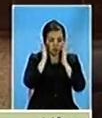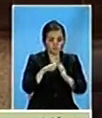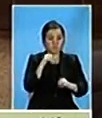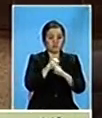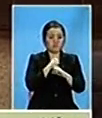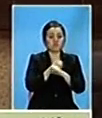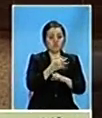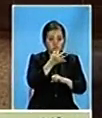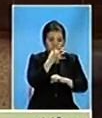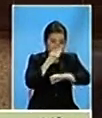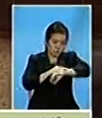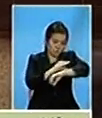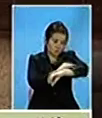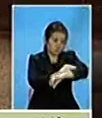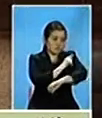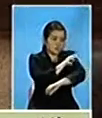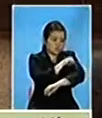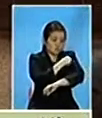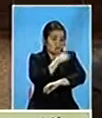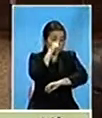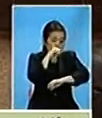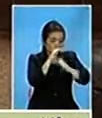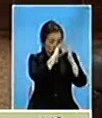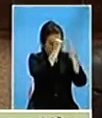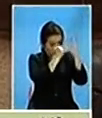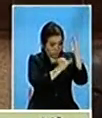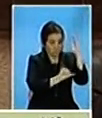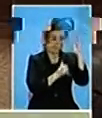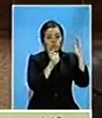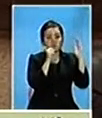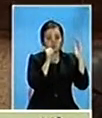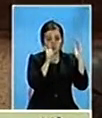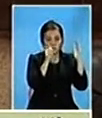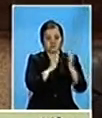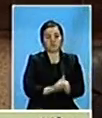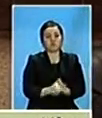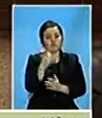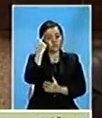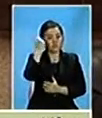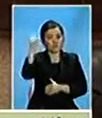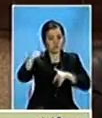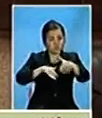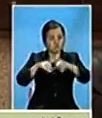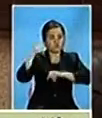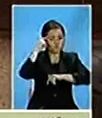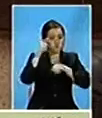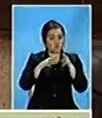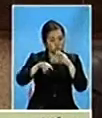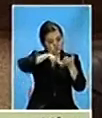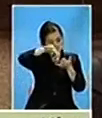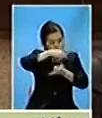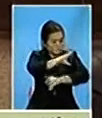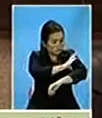ทย์ที่อยู่ในภูมิภาคนะครับแพทย์พื้นบ้านไทยซึ่งเป็นคนที่อยู่ห่างไกลจาก